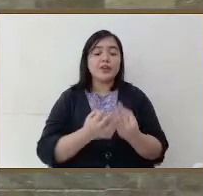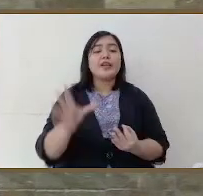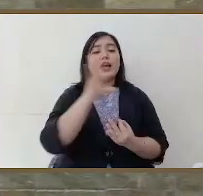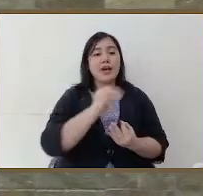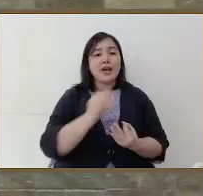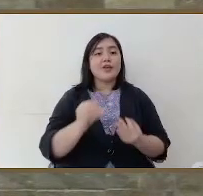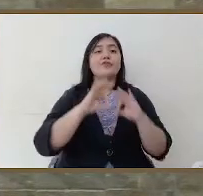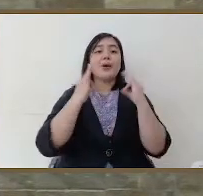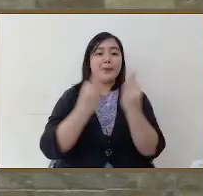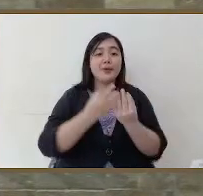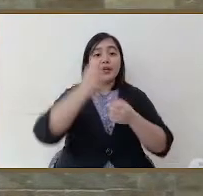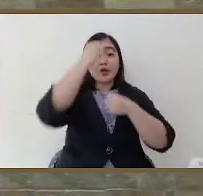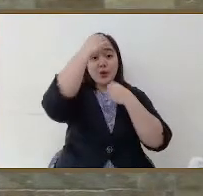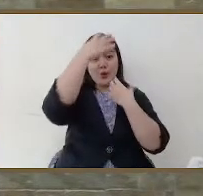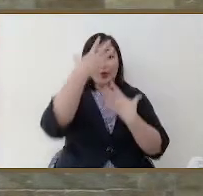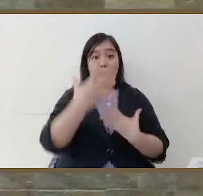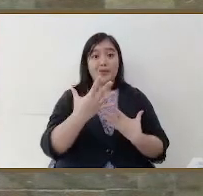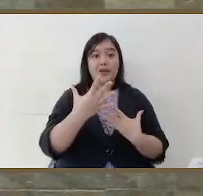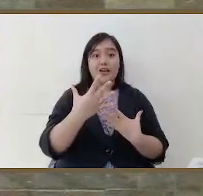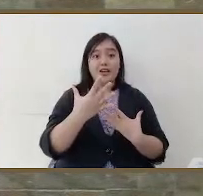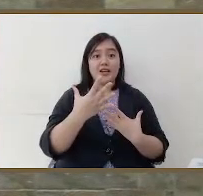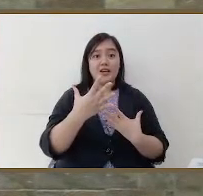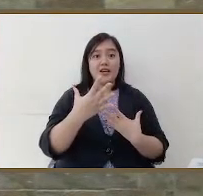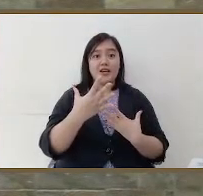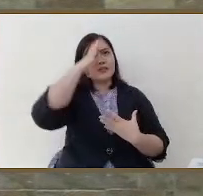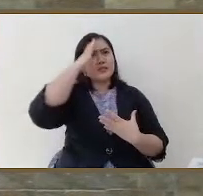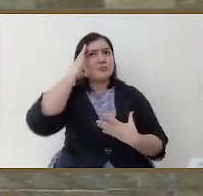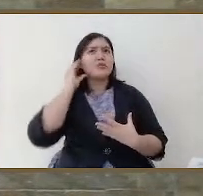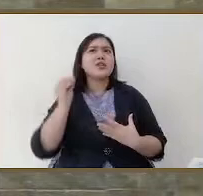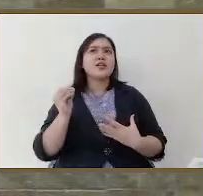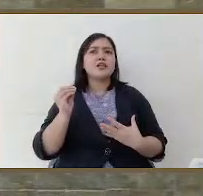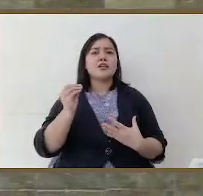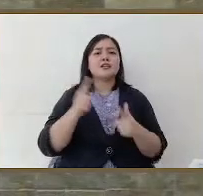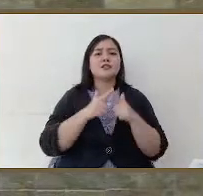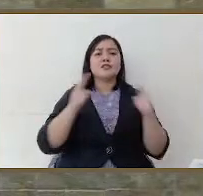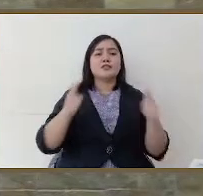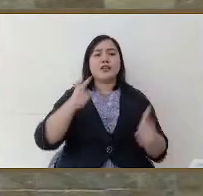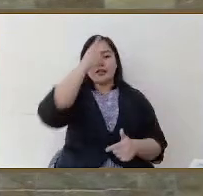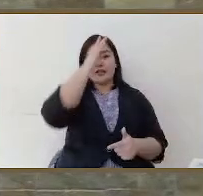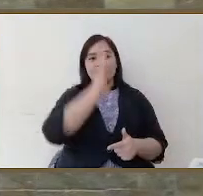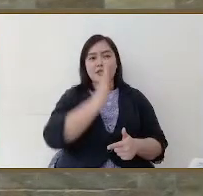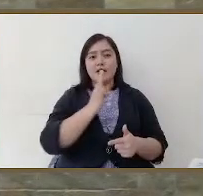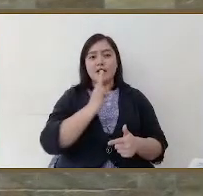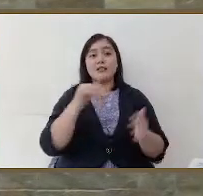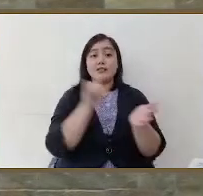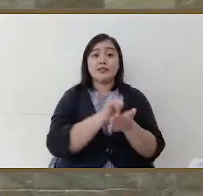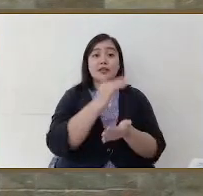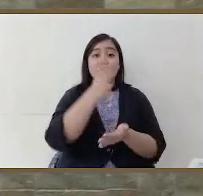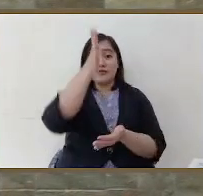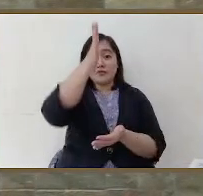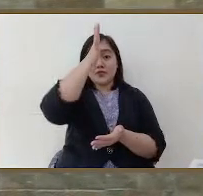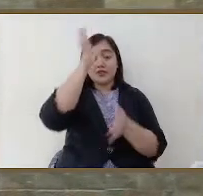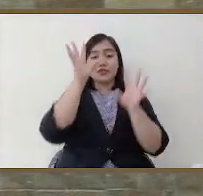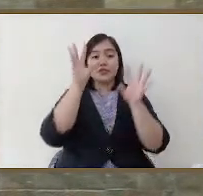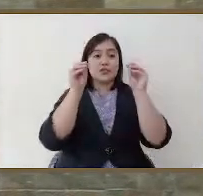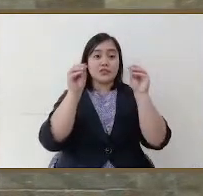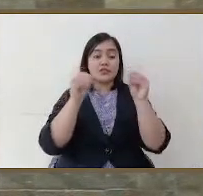ninyo, ng pamilya ninyo, ang great God na ibinigay mo, tandaan po ninyo